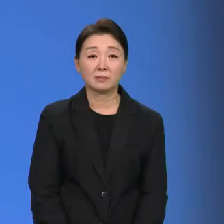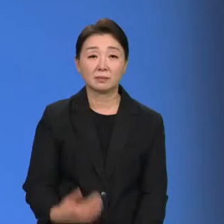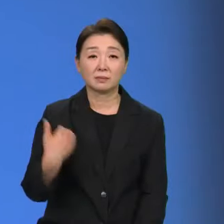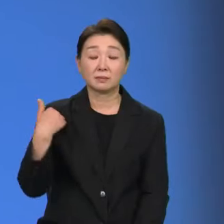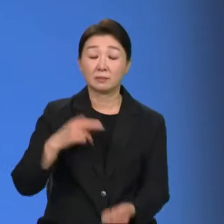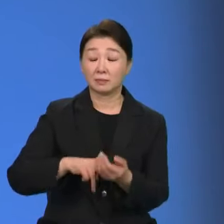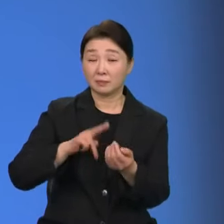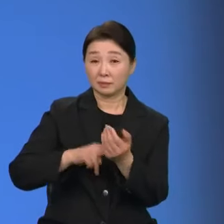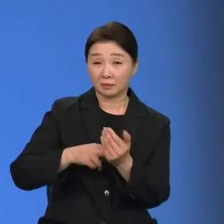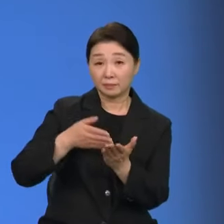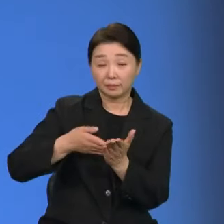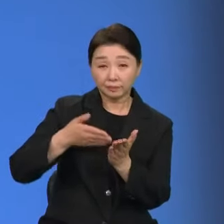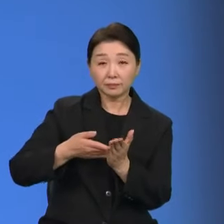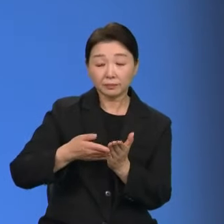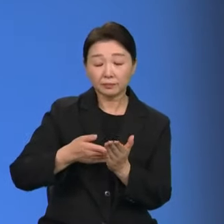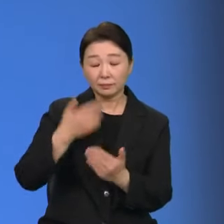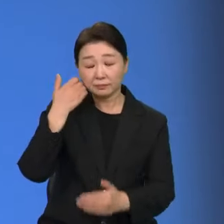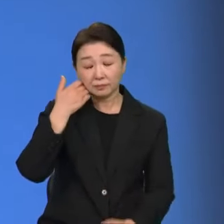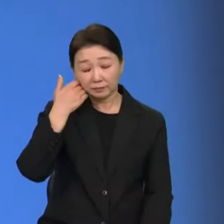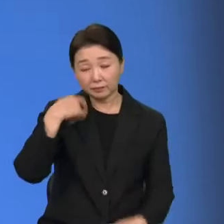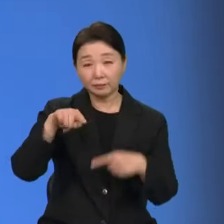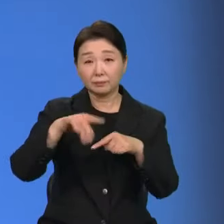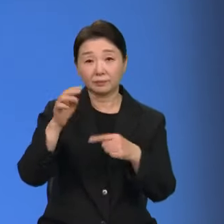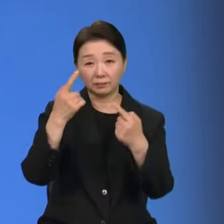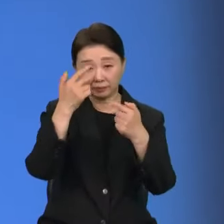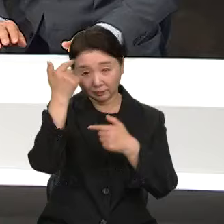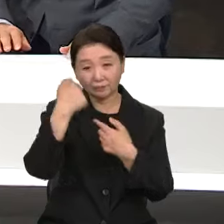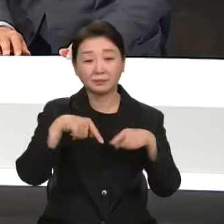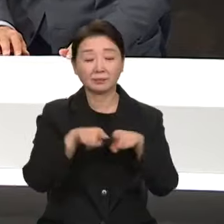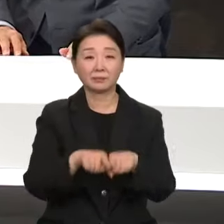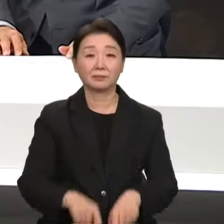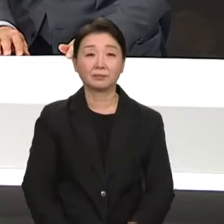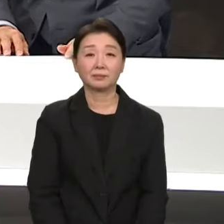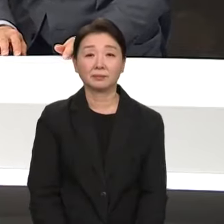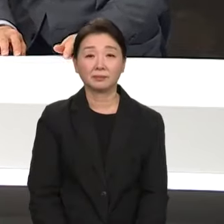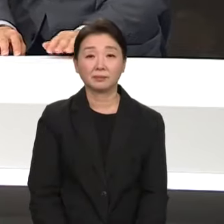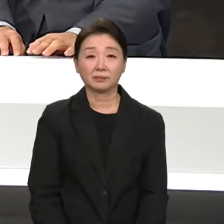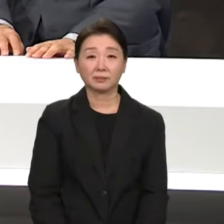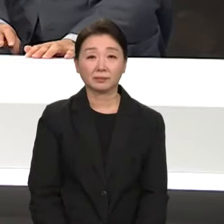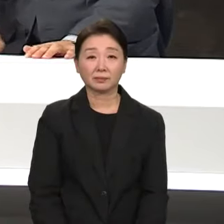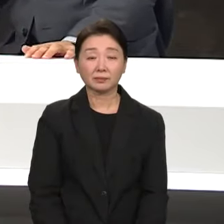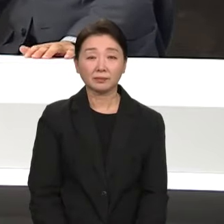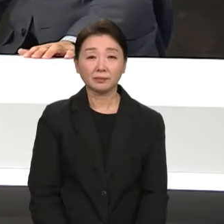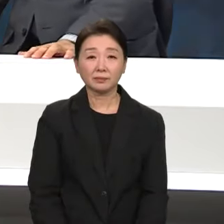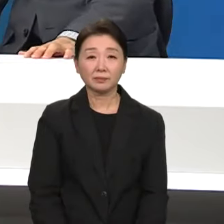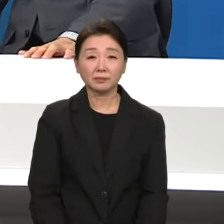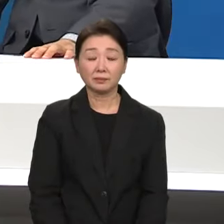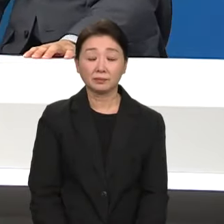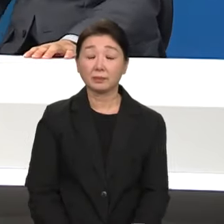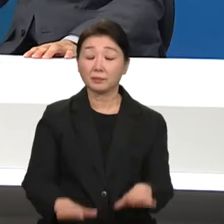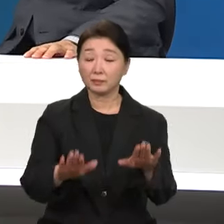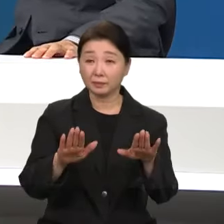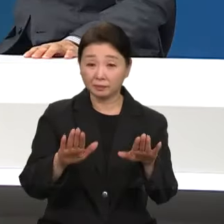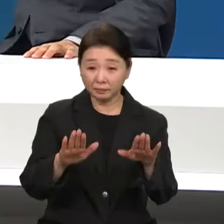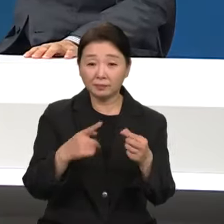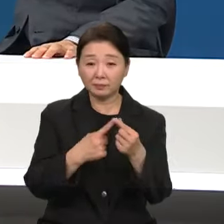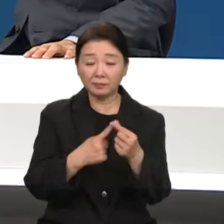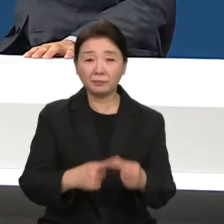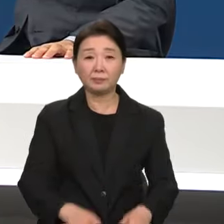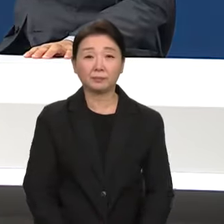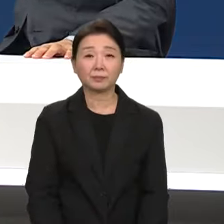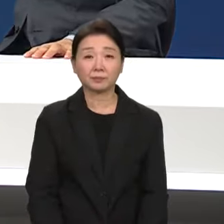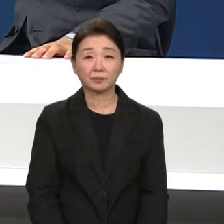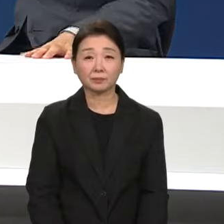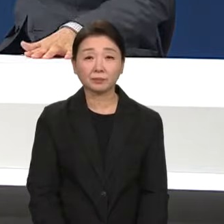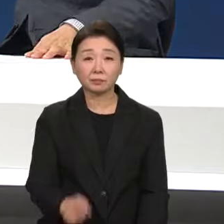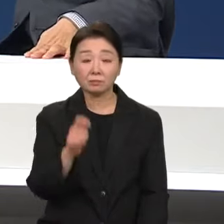돌아온 비하인드 뉴스 시간입니다. 정치대 이성대 기자와 함께하겠습니다. 자, 이 기자 바로 볼까요? 네, 첫 번째 이슈 보겠습니다. 자,